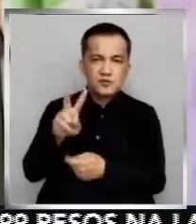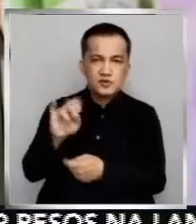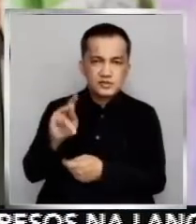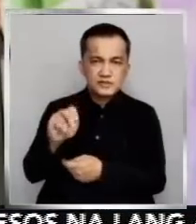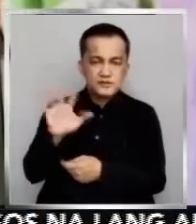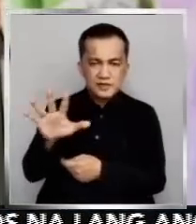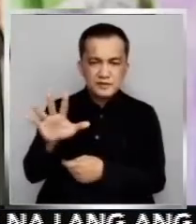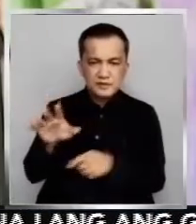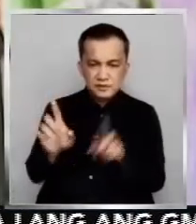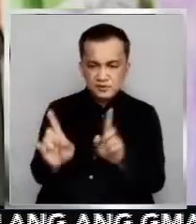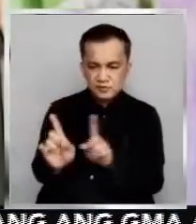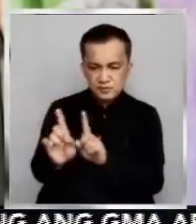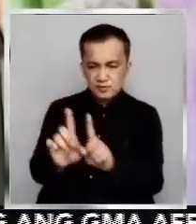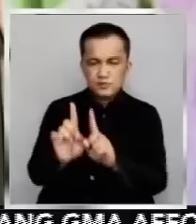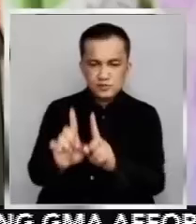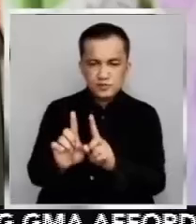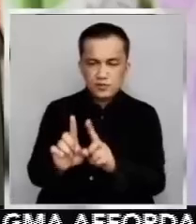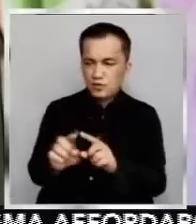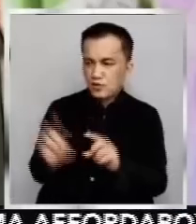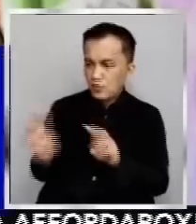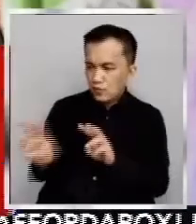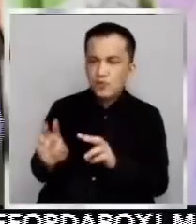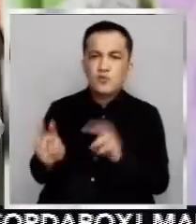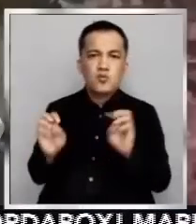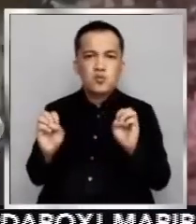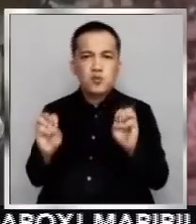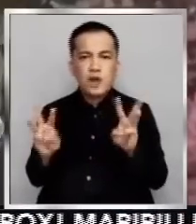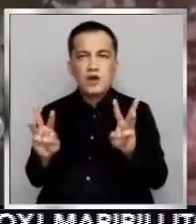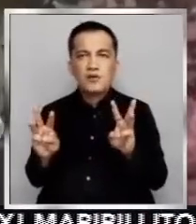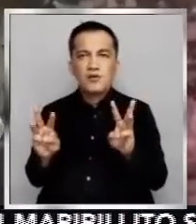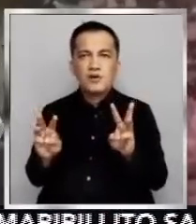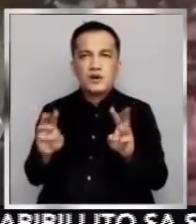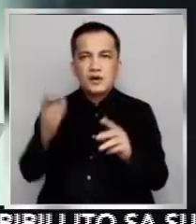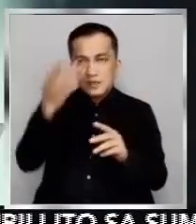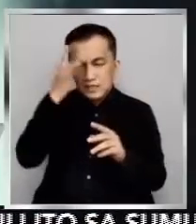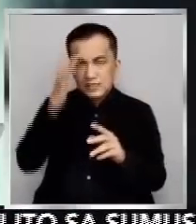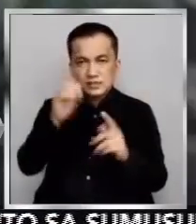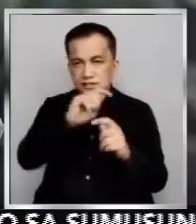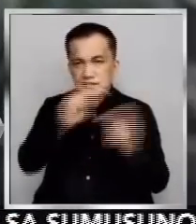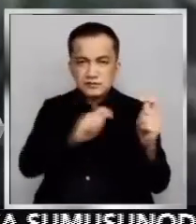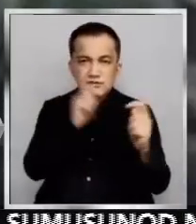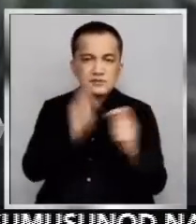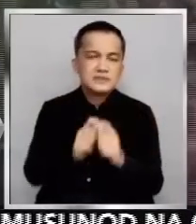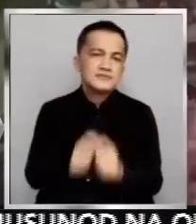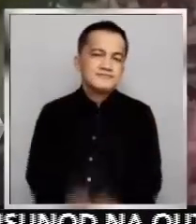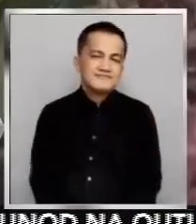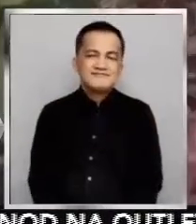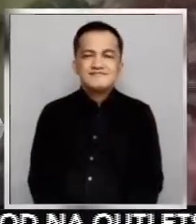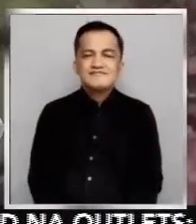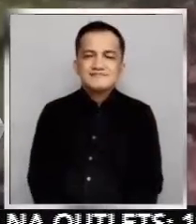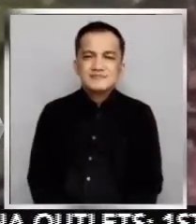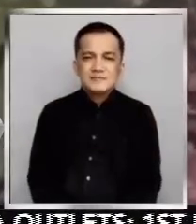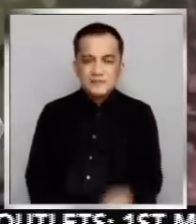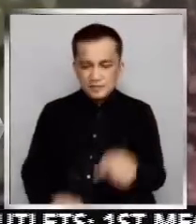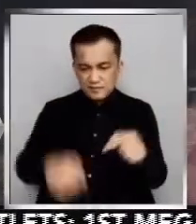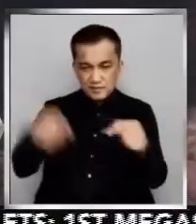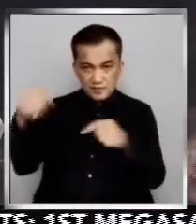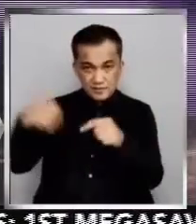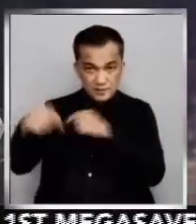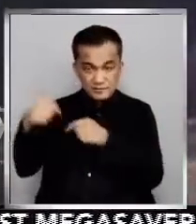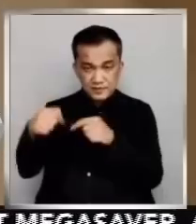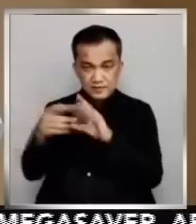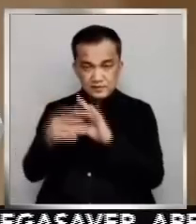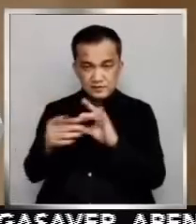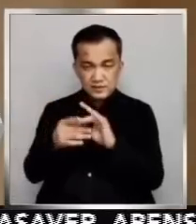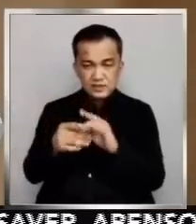by side or put together, parang wow, ang galing, almost exact siya. May backstories din kabilang ang kay Ned